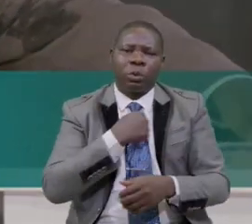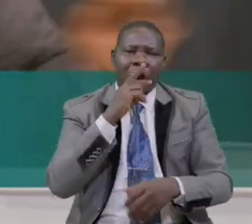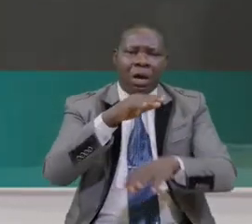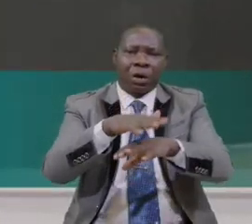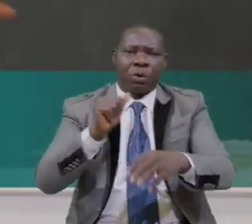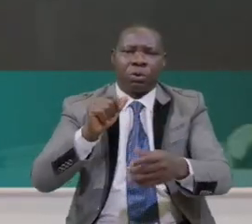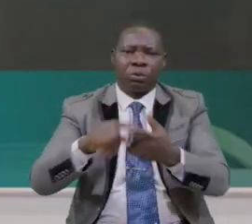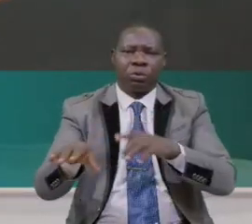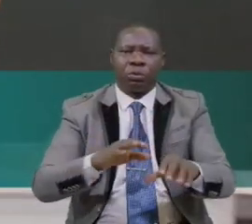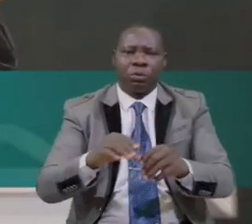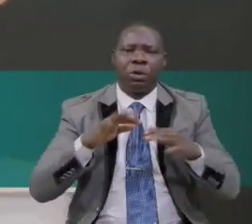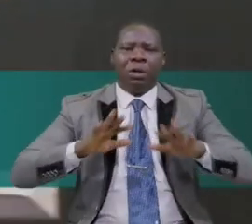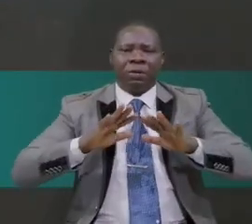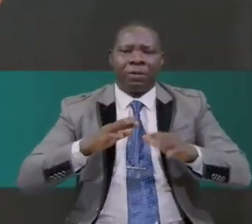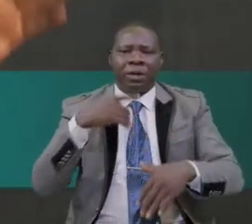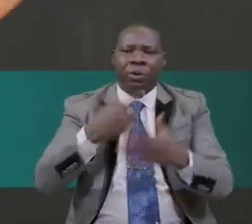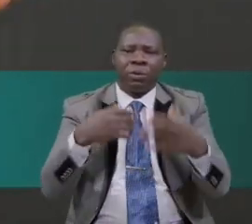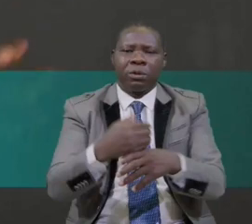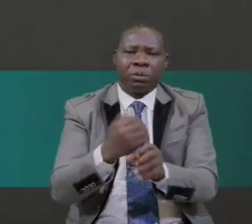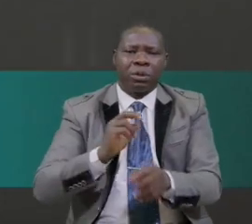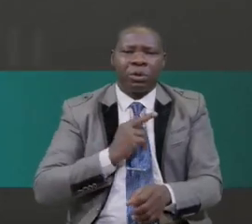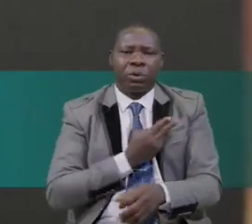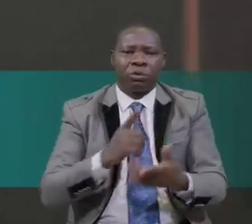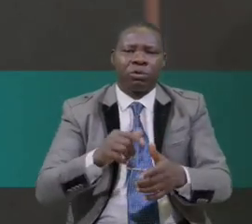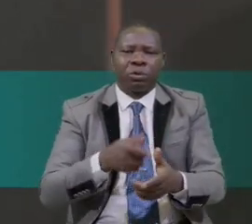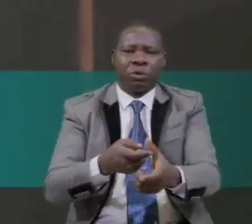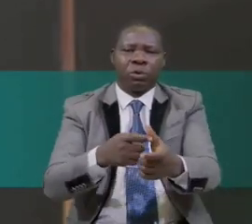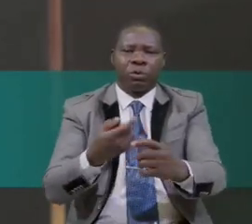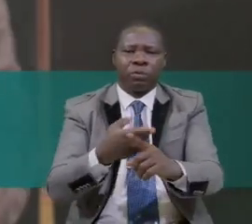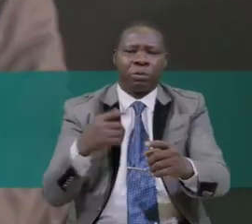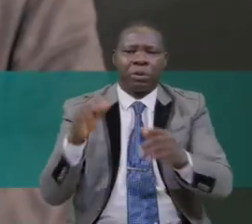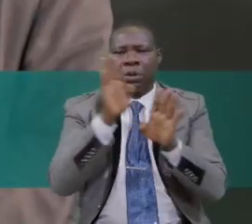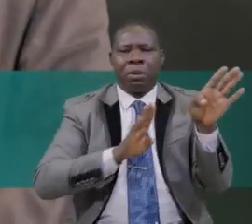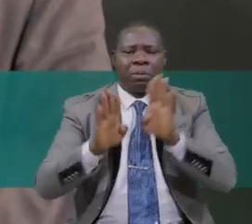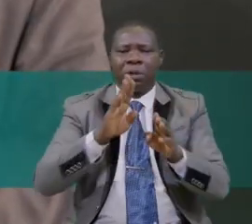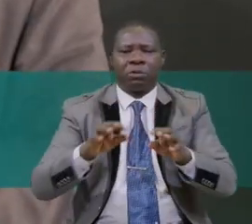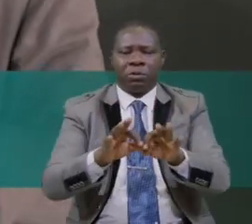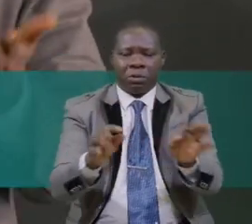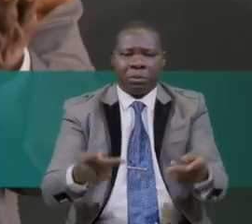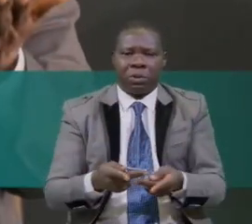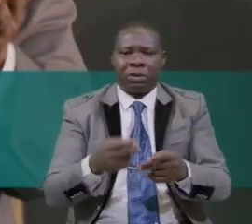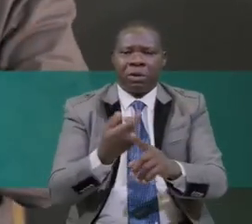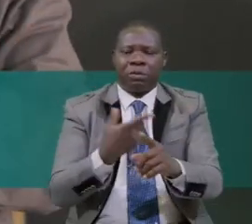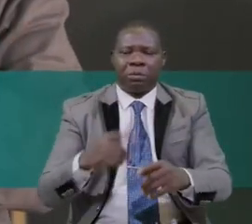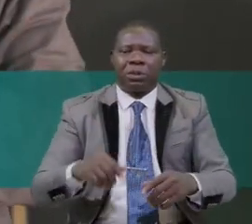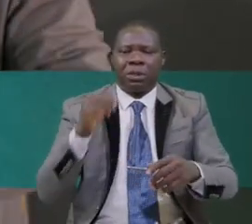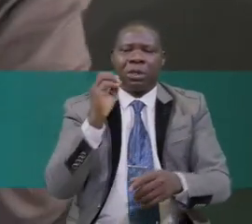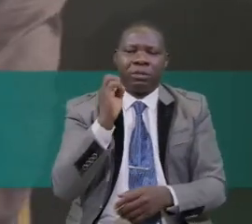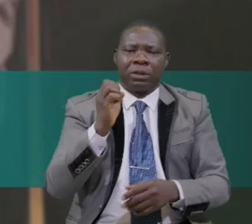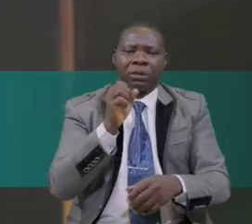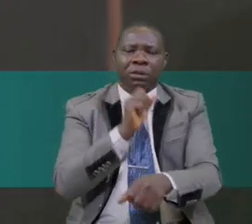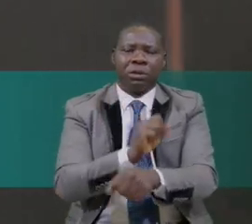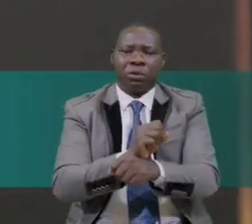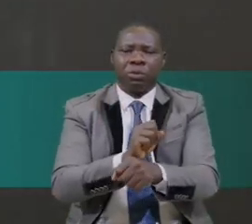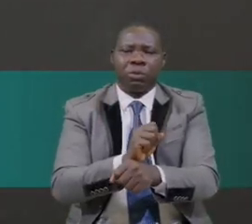faire, la crainte. Qu'est-ce qui nous arrive mène à fuir le champ des efforts d'évangélisation,